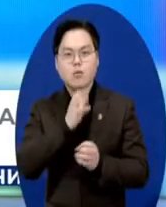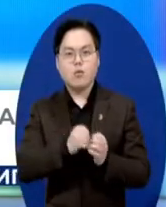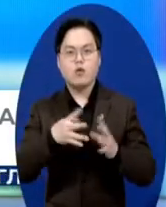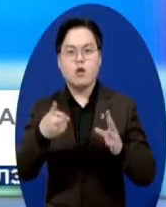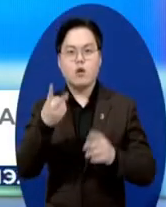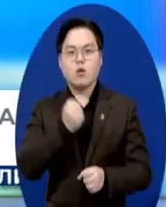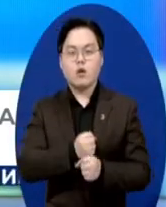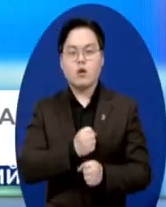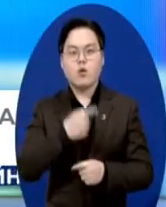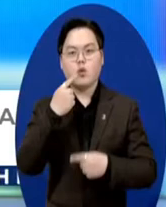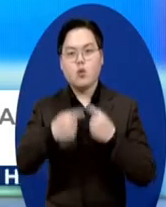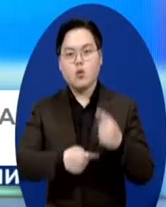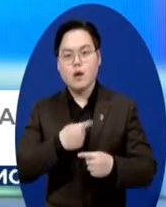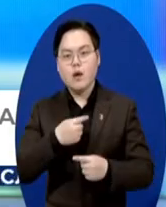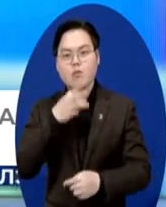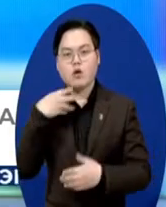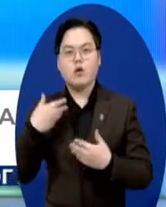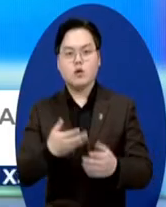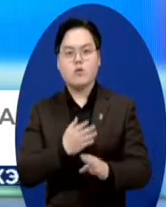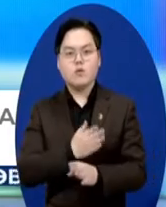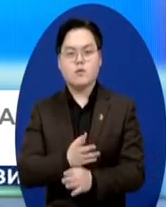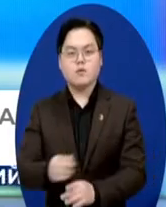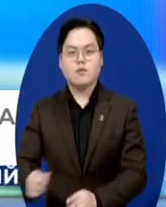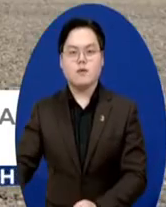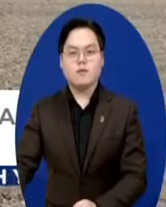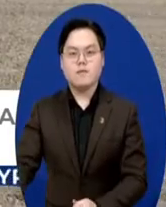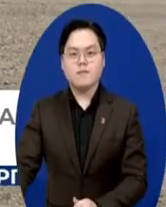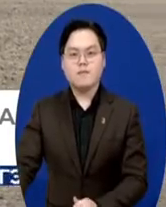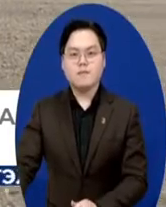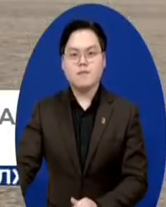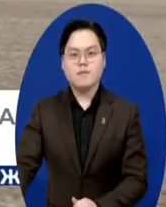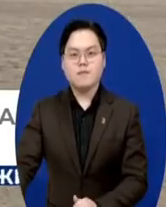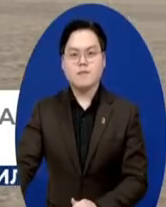бүтээн байгуулалтын талаар нутгийн иргэдэд мэдээлэл өгсөн байна.